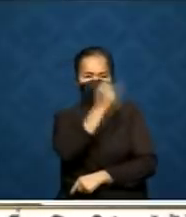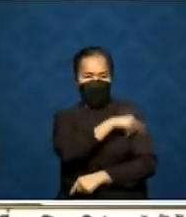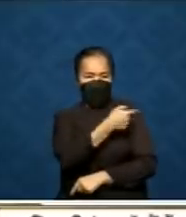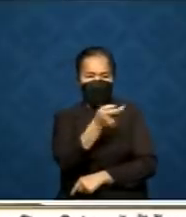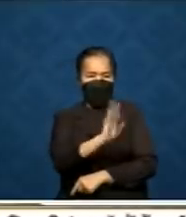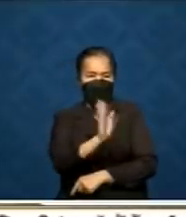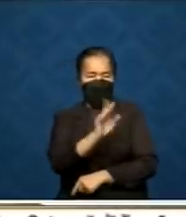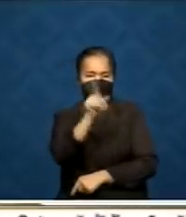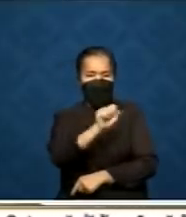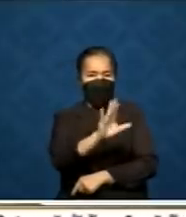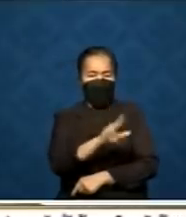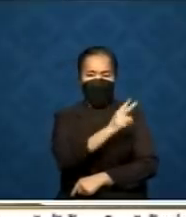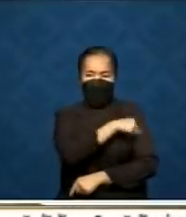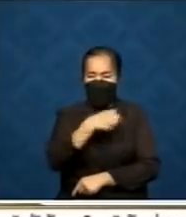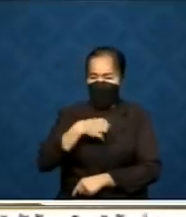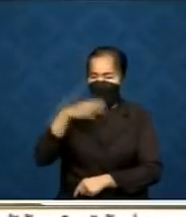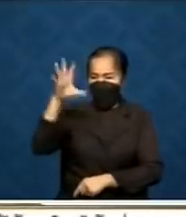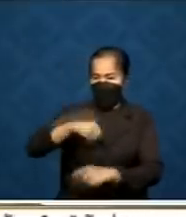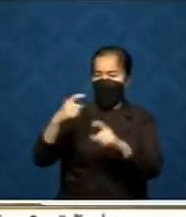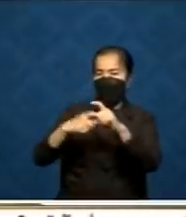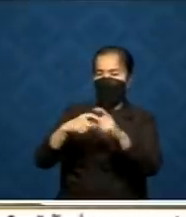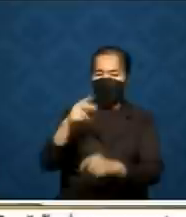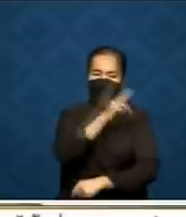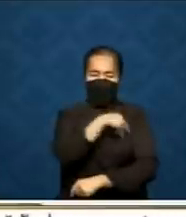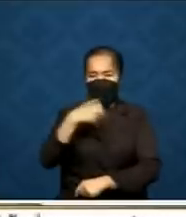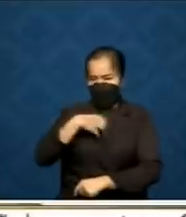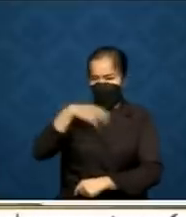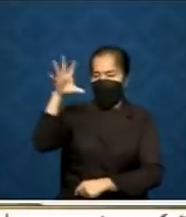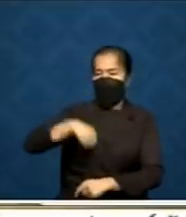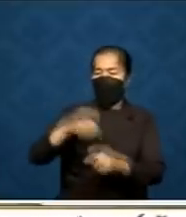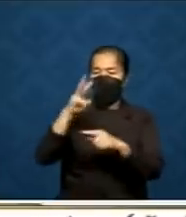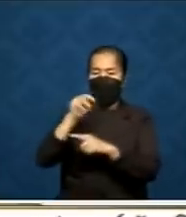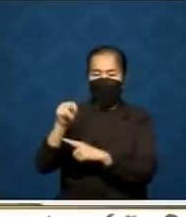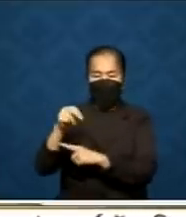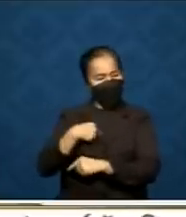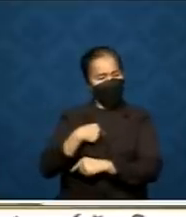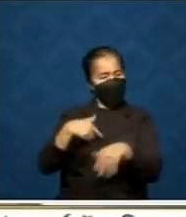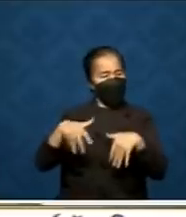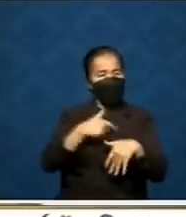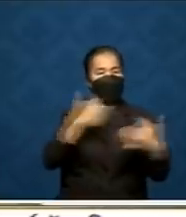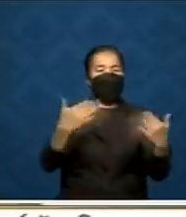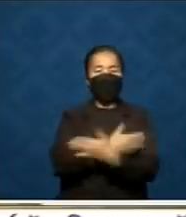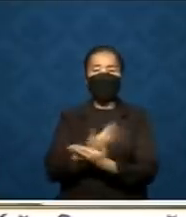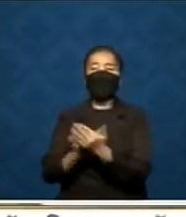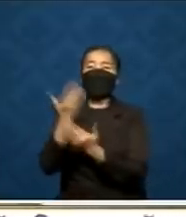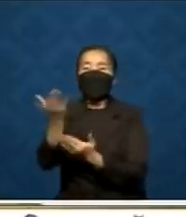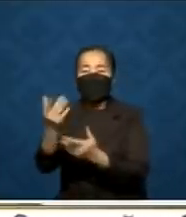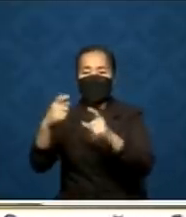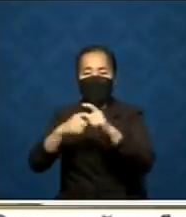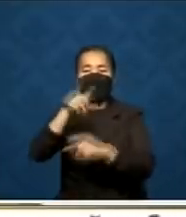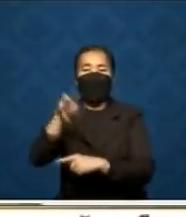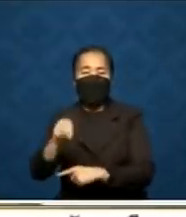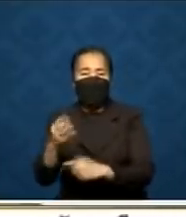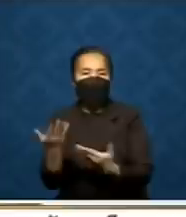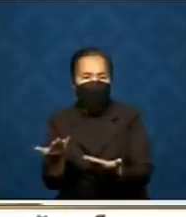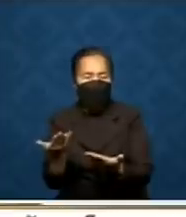หมอเขาจะได้ไปเด้อนะหมดแล้วนะจะไปแห่ไฟเชื่อมาดูหน้าดิอ่าอันนี้มันเป็นไปโดยธรรมชาติมันไม่มีใครไปได้